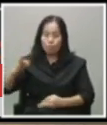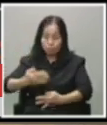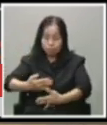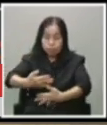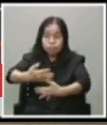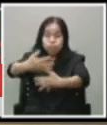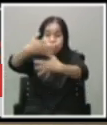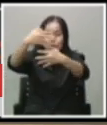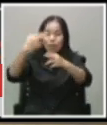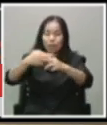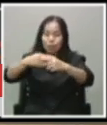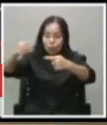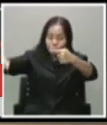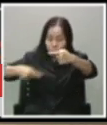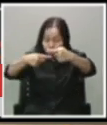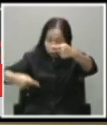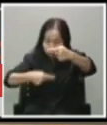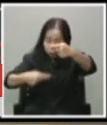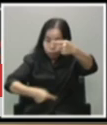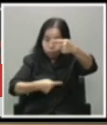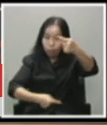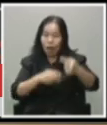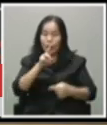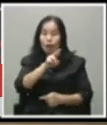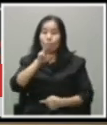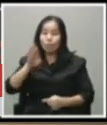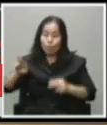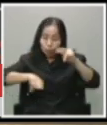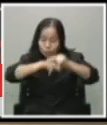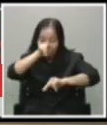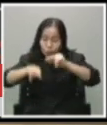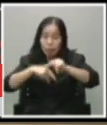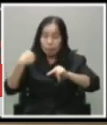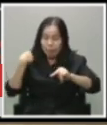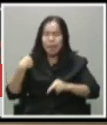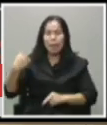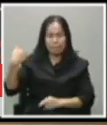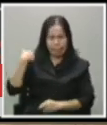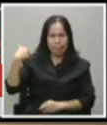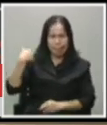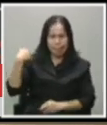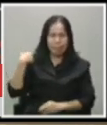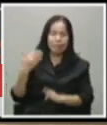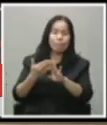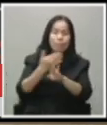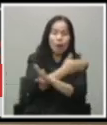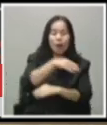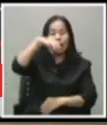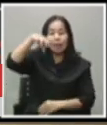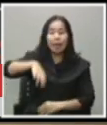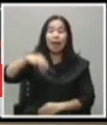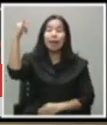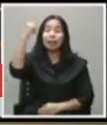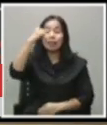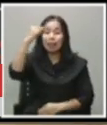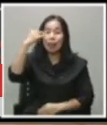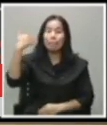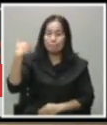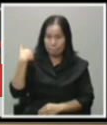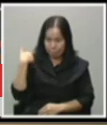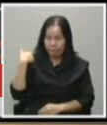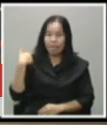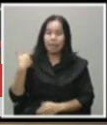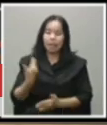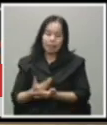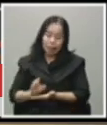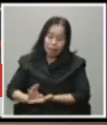เมื่อปี 2547-48 เนี่ยมันมีการท่าอากาศยานเขาได้เป็นคนอุดหนุน